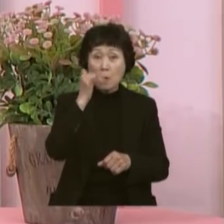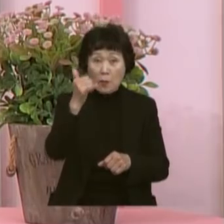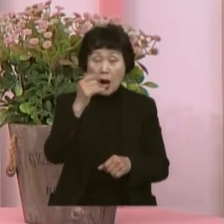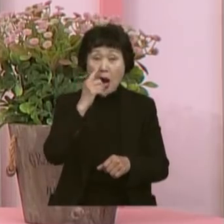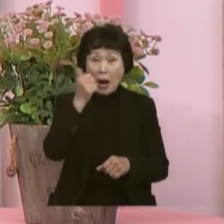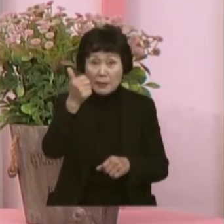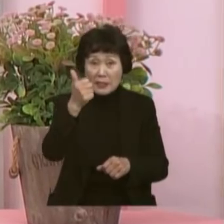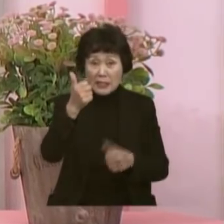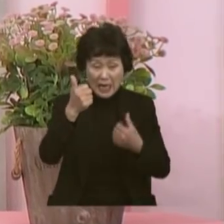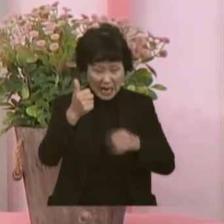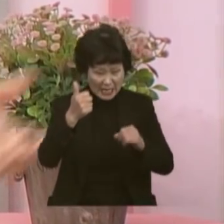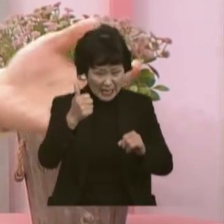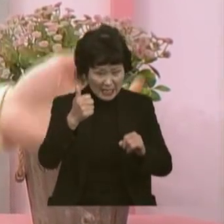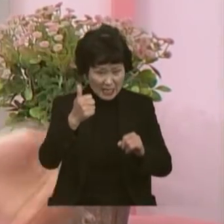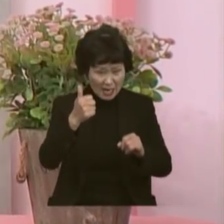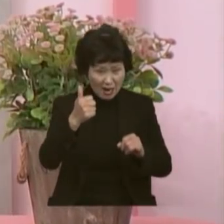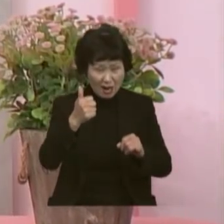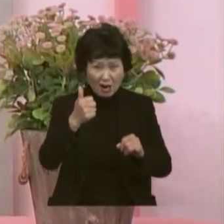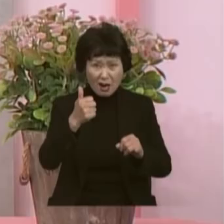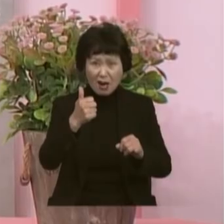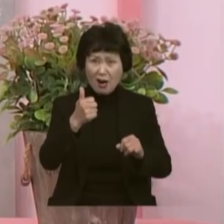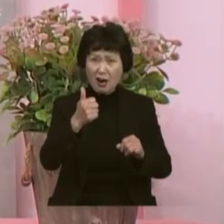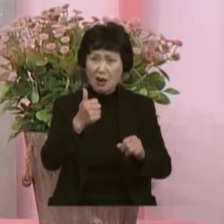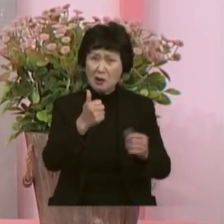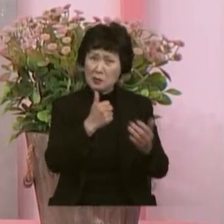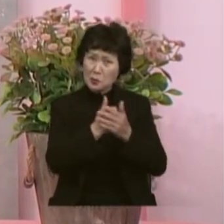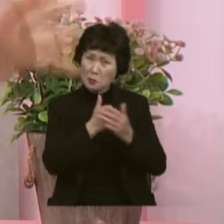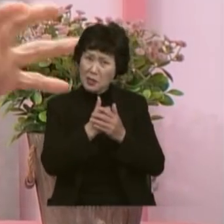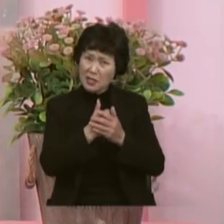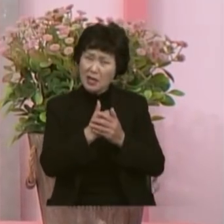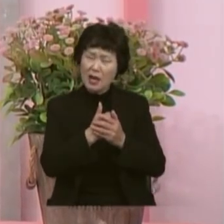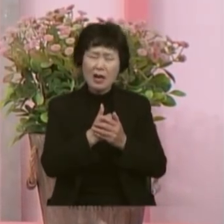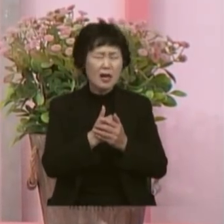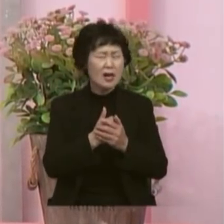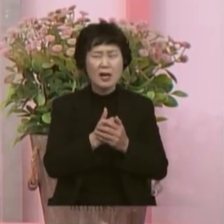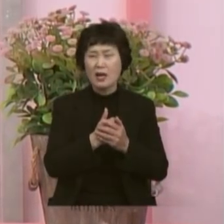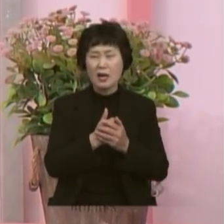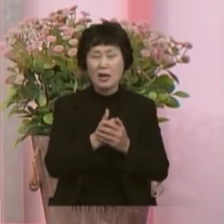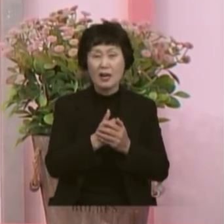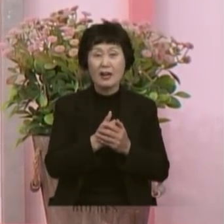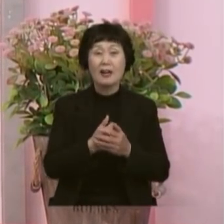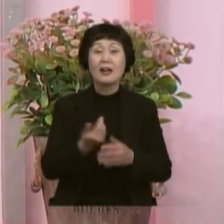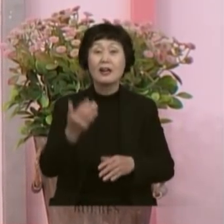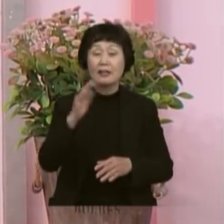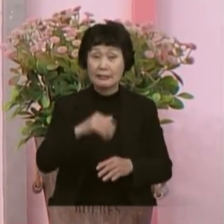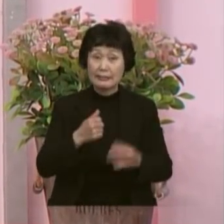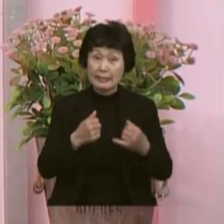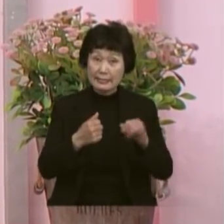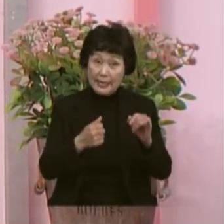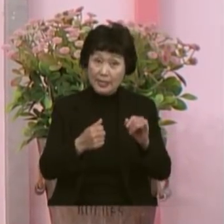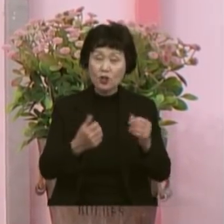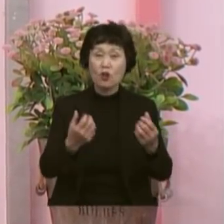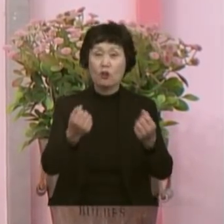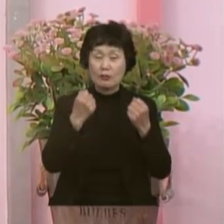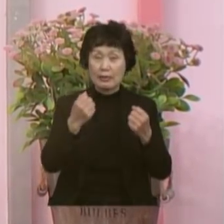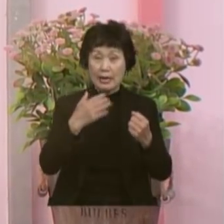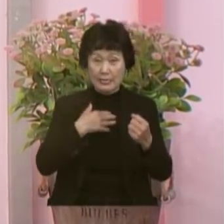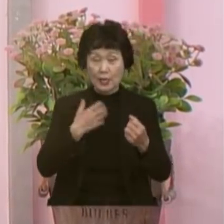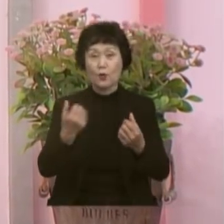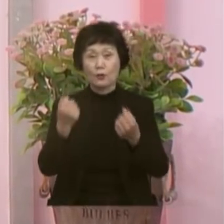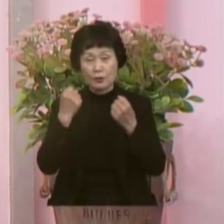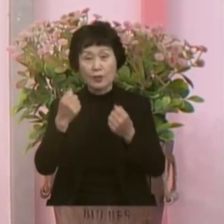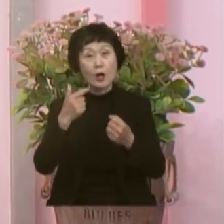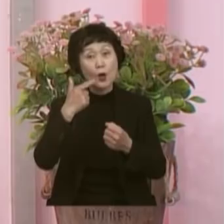다 드는데 그리고 참 은혜로 걔도 건강해지고 저도 단 거 건강해지고 6개월 있다가